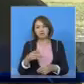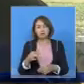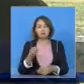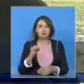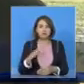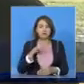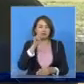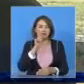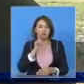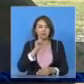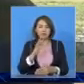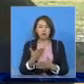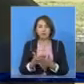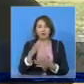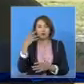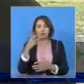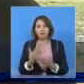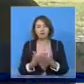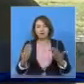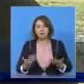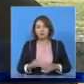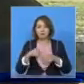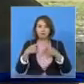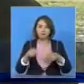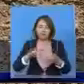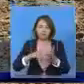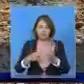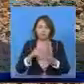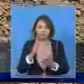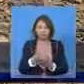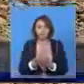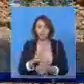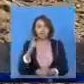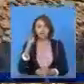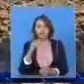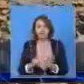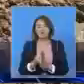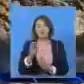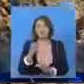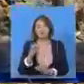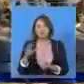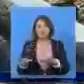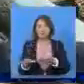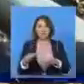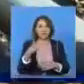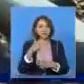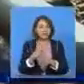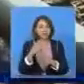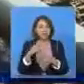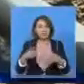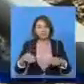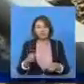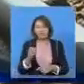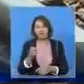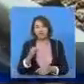сұрыпты. Дәмі тәтті, облыспен қатар өзге өңірде де өткіземіз деген жоспар бар. Фермерлер алғашында органикалық шаруашылықты қолға алды. Кейін